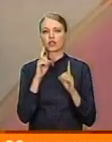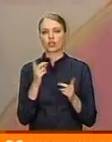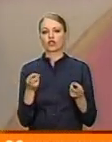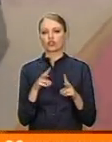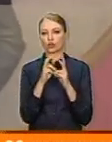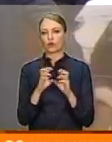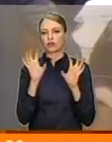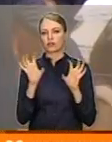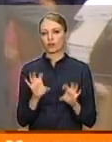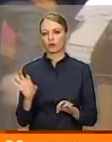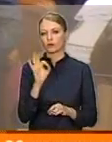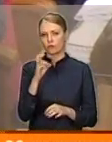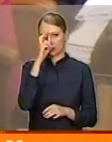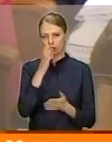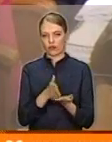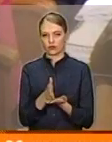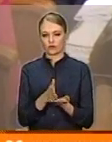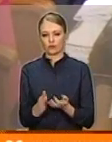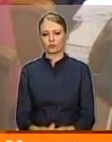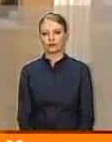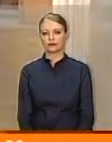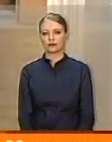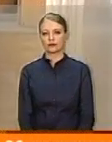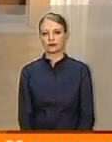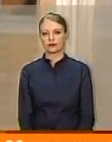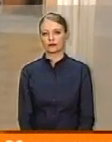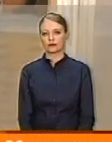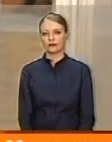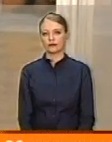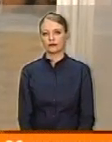лишили розгляд закону про державну службу. Євгенія Токар, Олексій Жиленко, програма «Вікна СТБ».